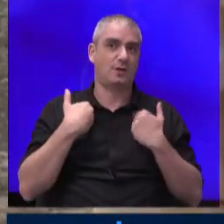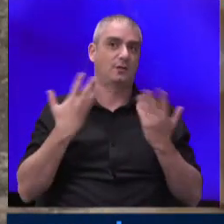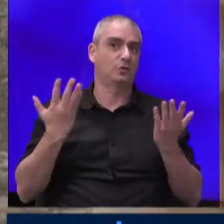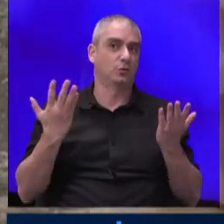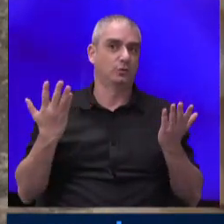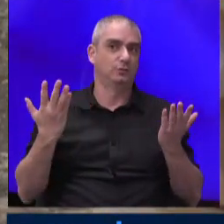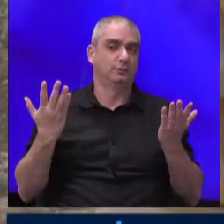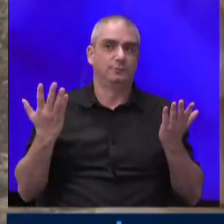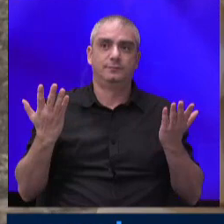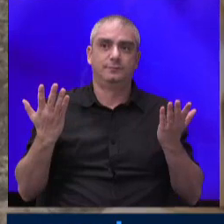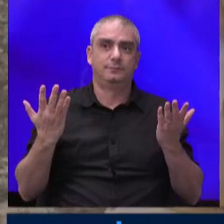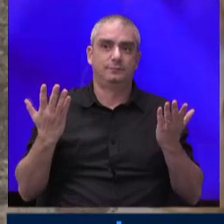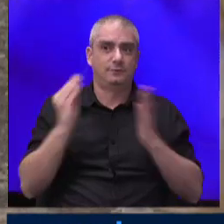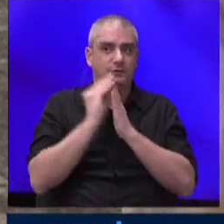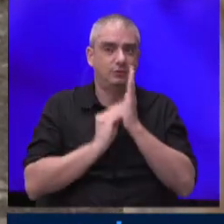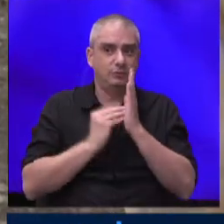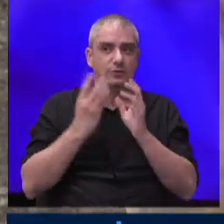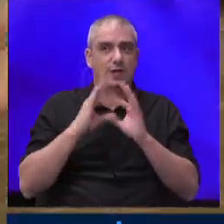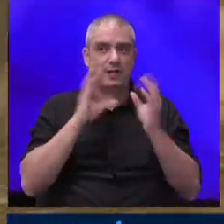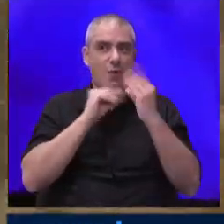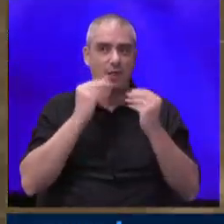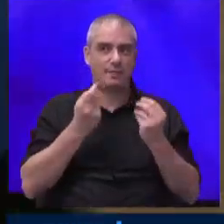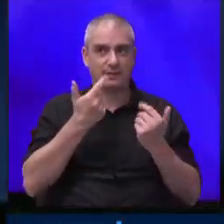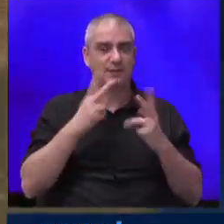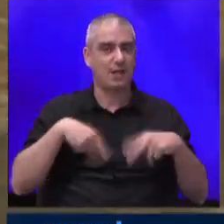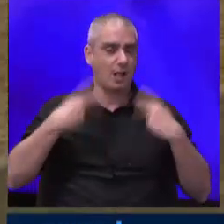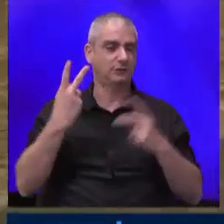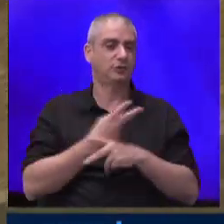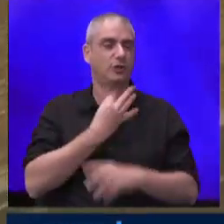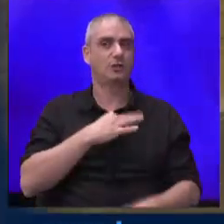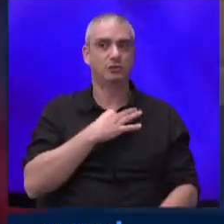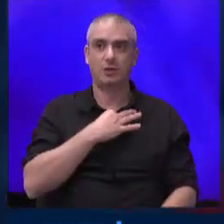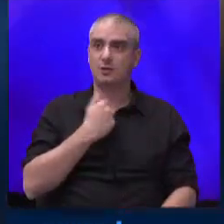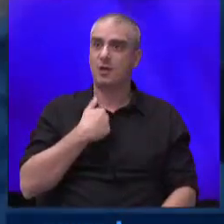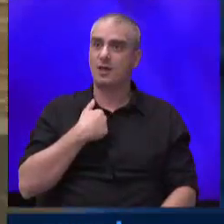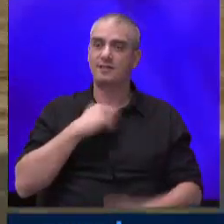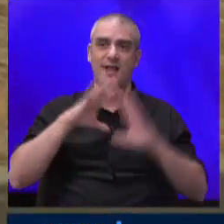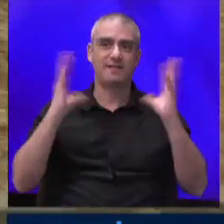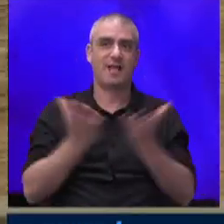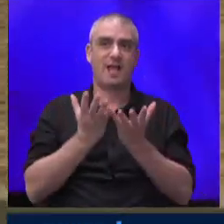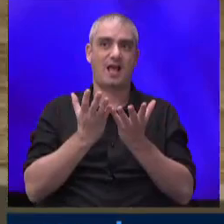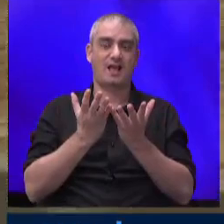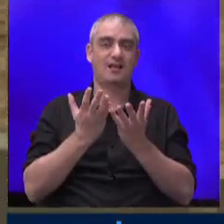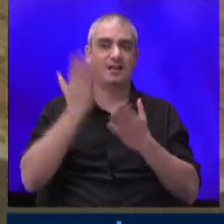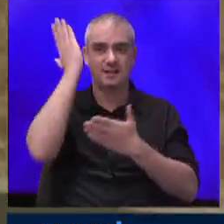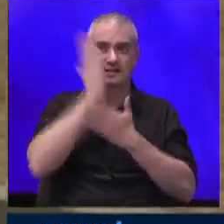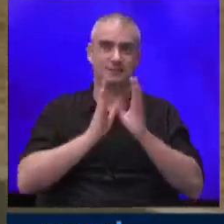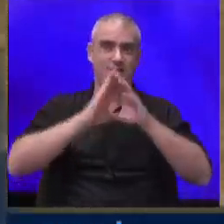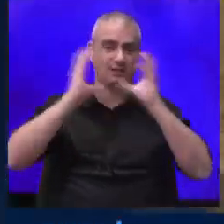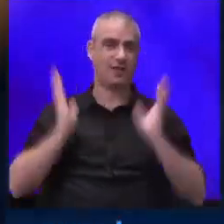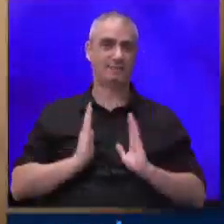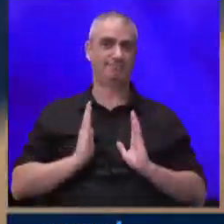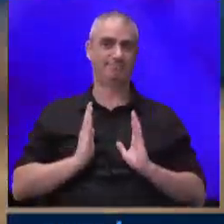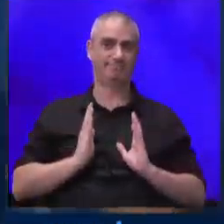לרשימה, שיתחילו לדבר קצת על חזרה לשגרה שלנו. אני אבטיח! אני אבטיח! תוצא אותי לשניים! תוצא אותי לשניים! גם חניכי